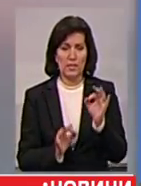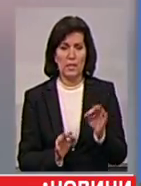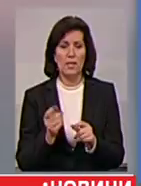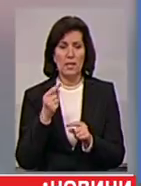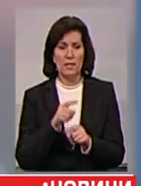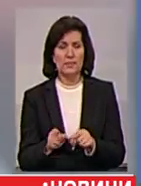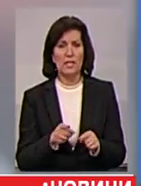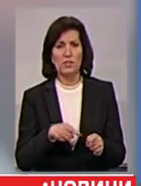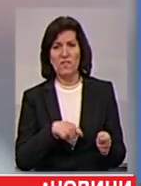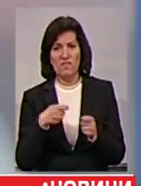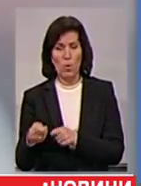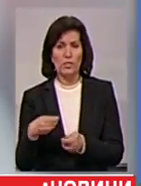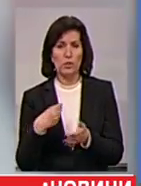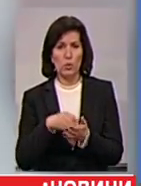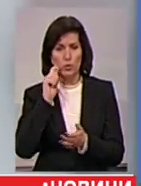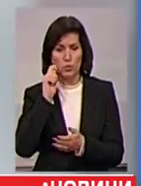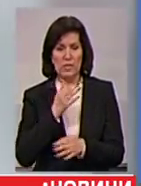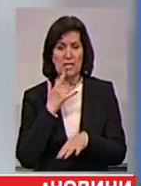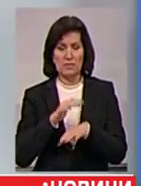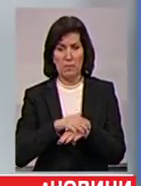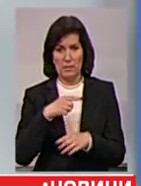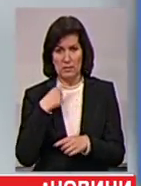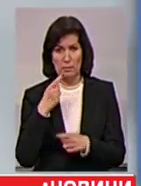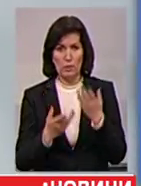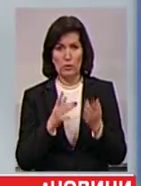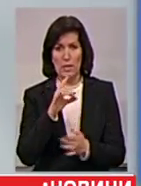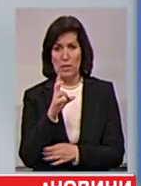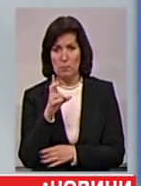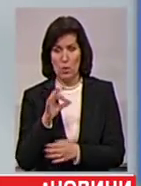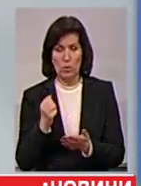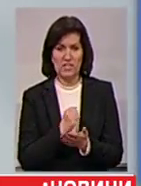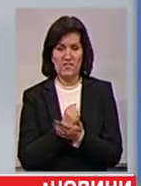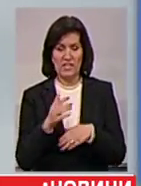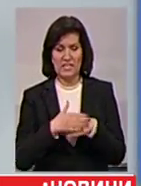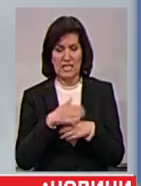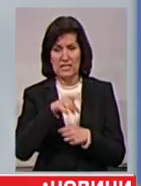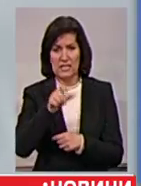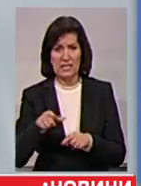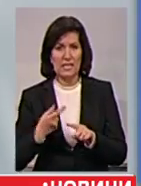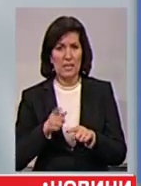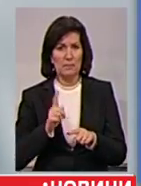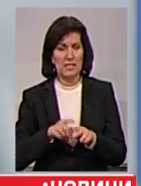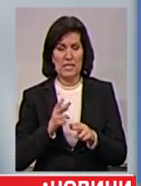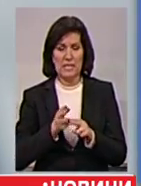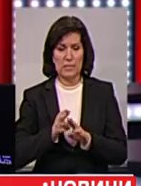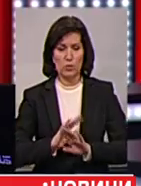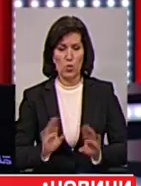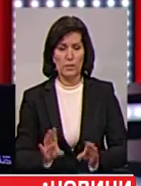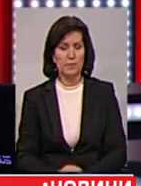отже, виводити гроші з України. У Нацбанку запевняють, якщо РНБО затвердить санкції, клієнтам це не зашкодить.